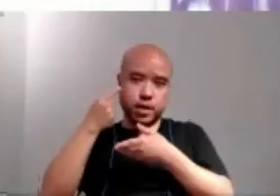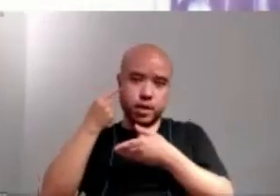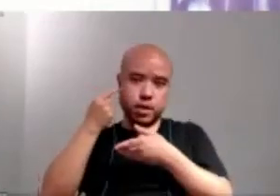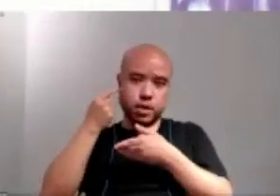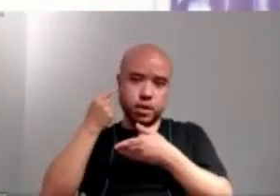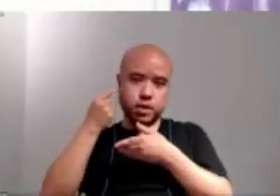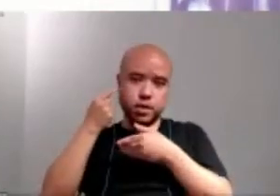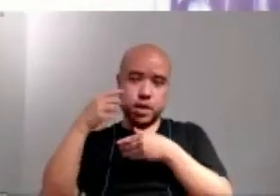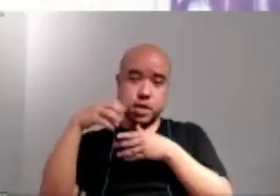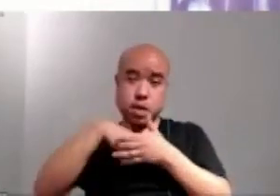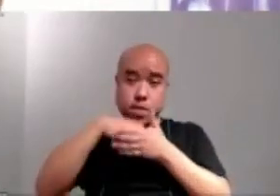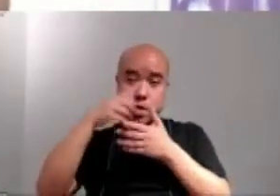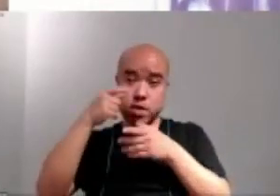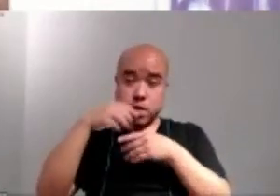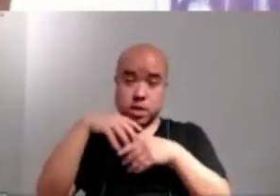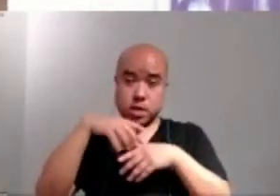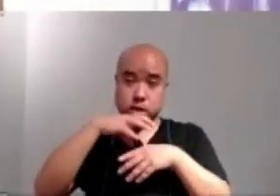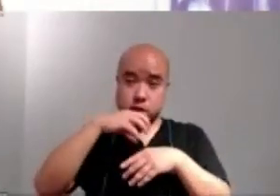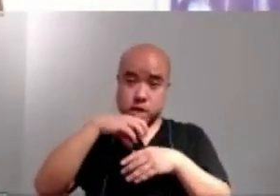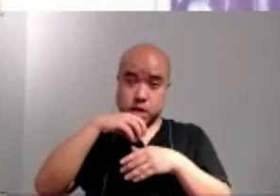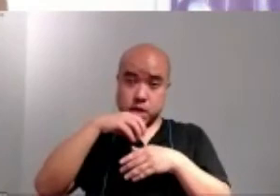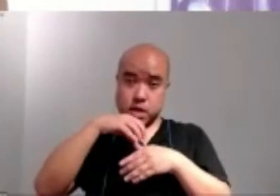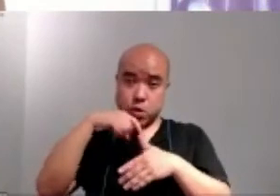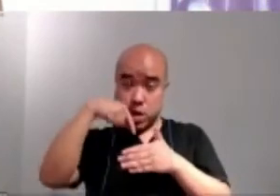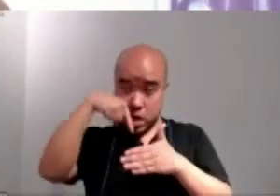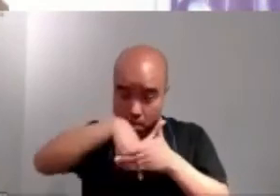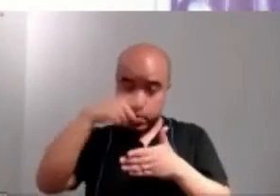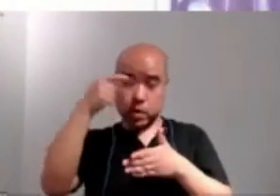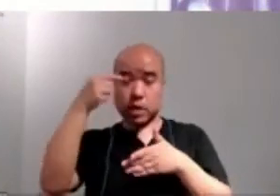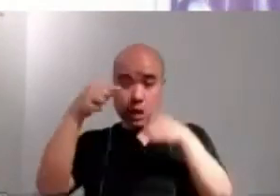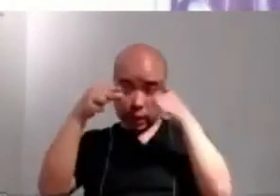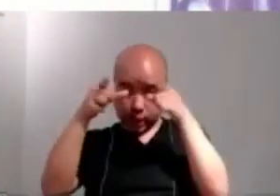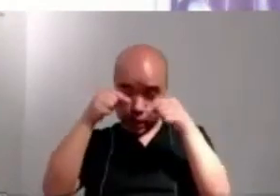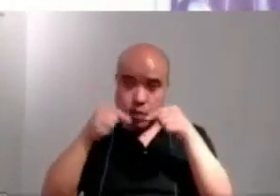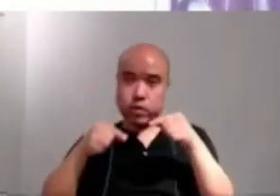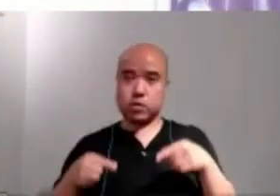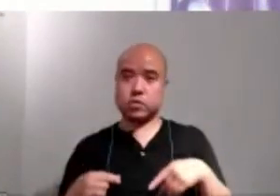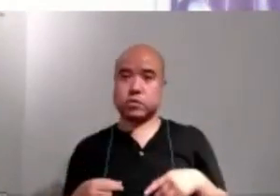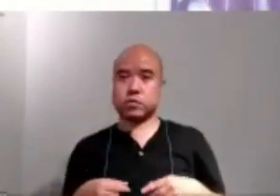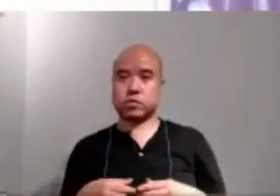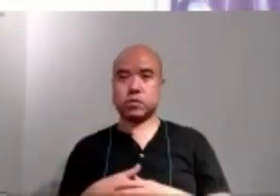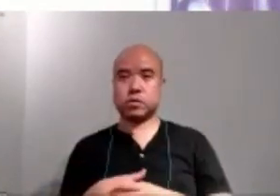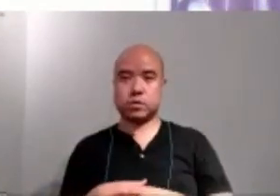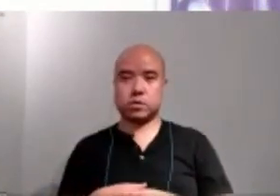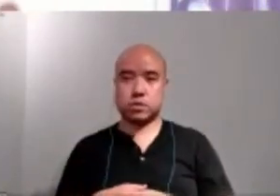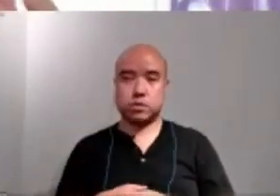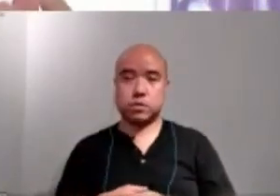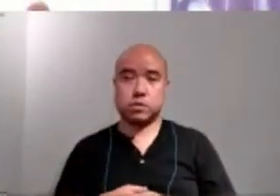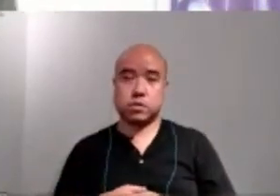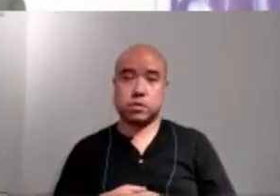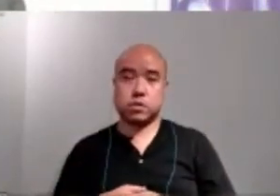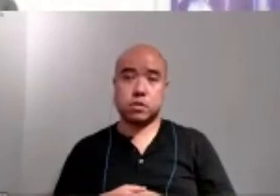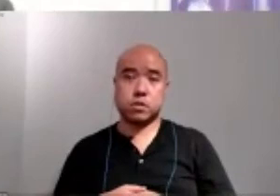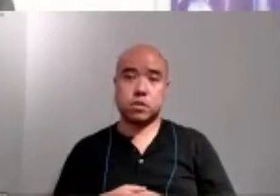会。我只是觉得最印象最深的呢就是合作的